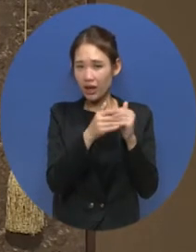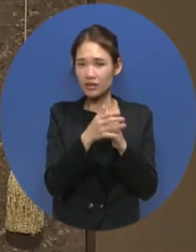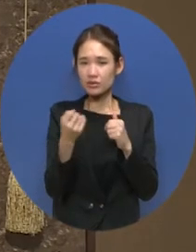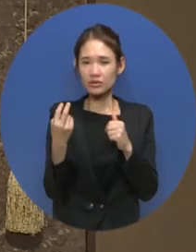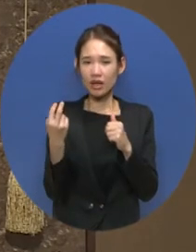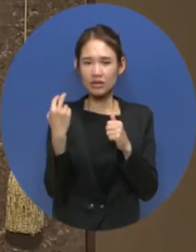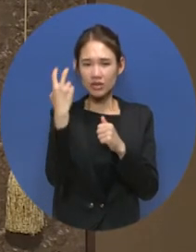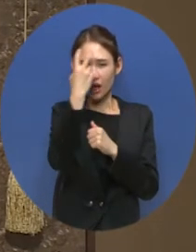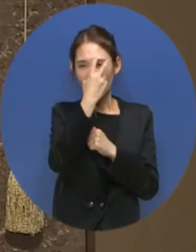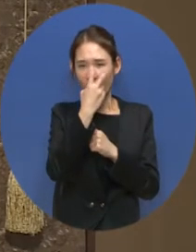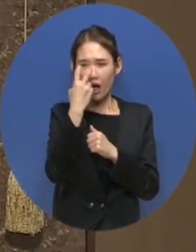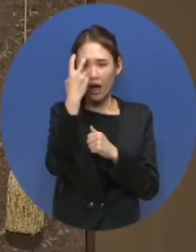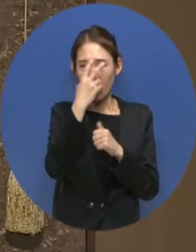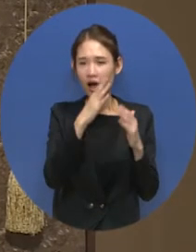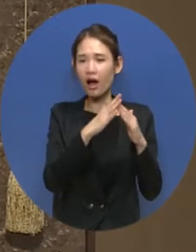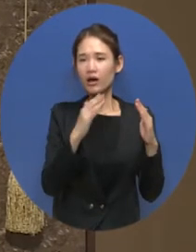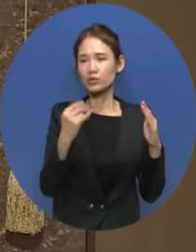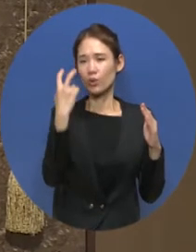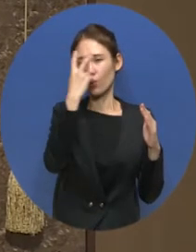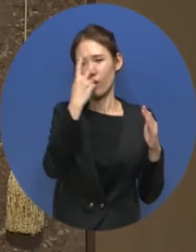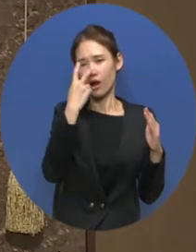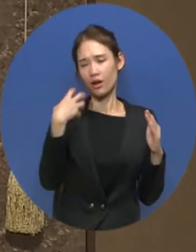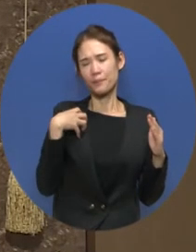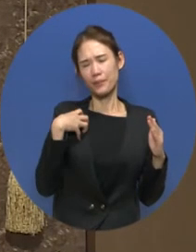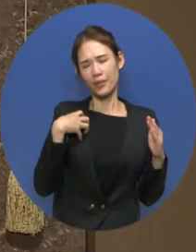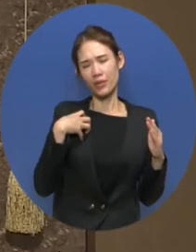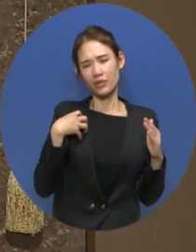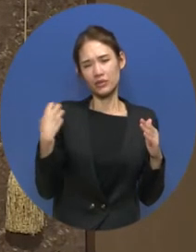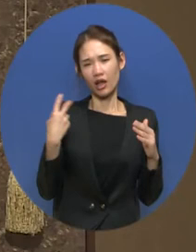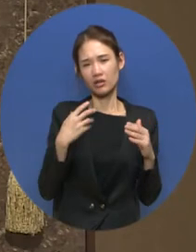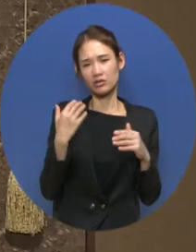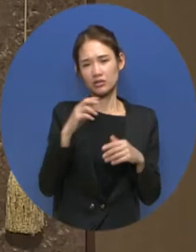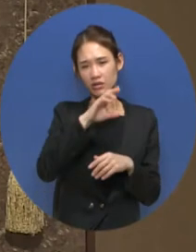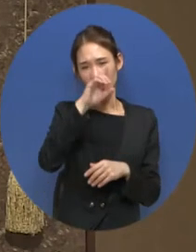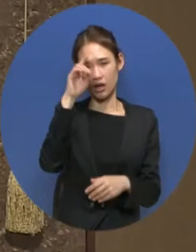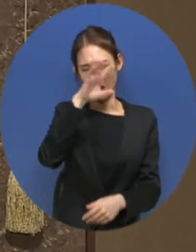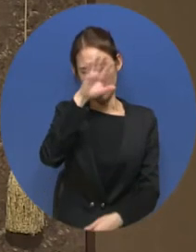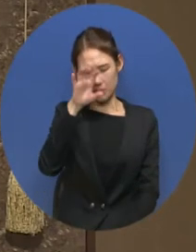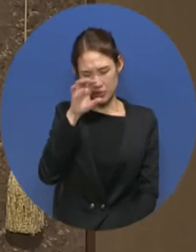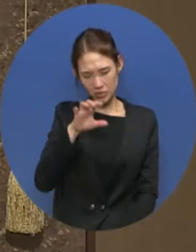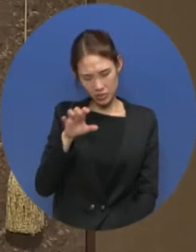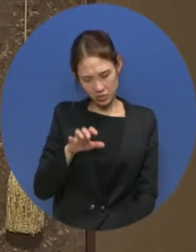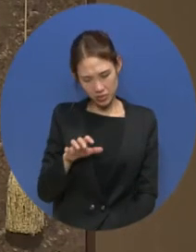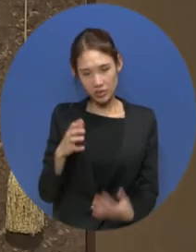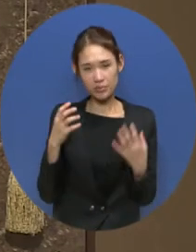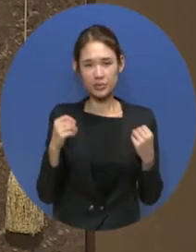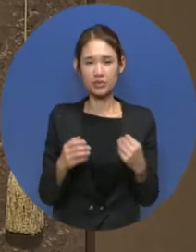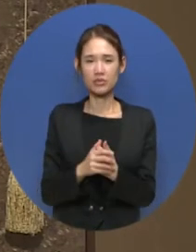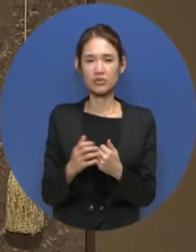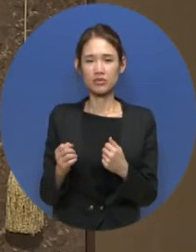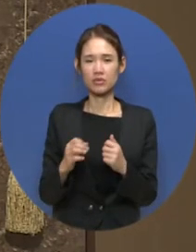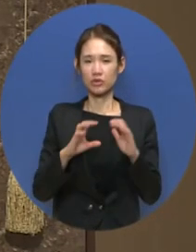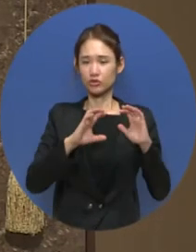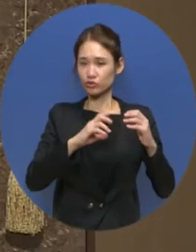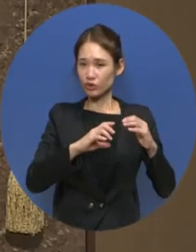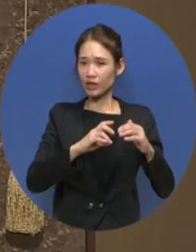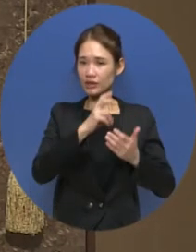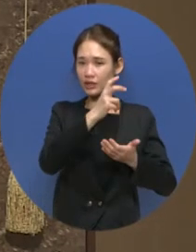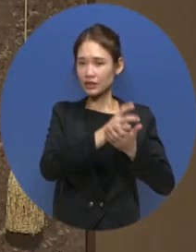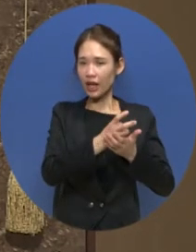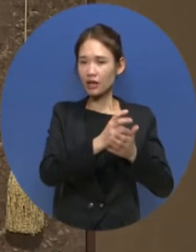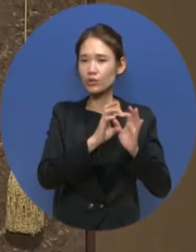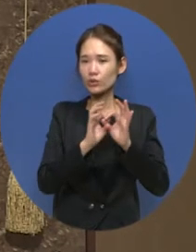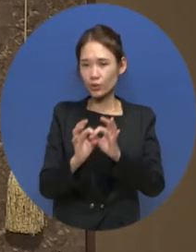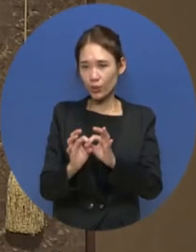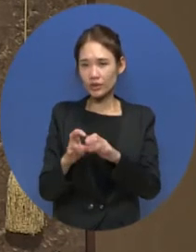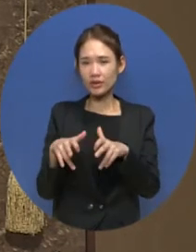다시 가족의 케어가 시작이 되는 이런 현상들이 지금 계속 반복이 되고 있어요. 그래서 이제 국가에서 제대로 장애인들의